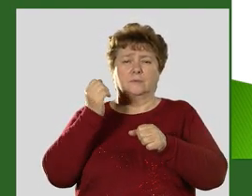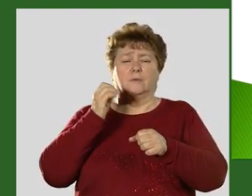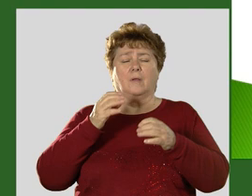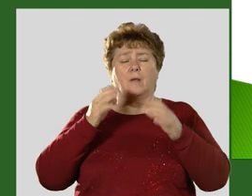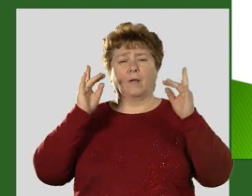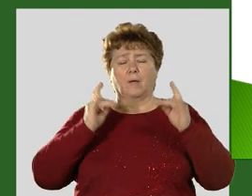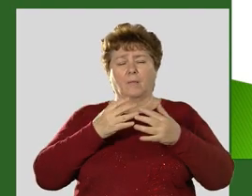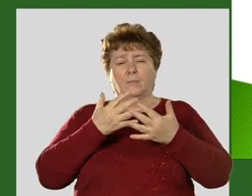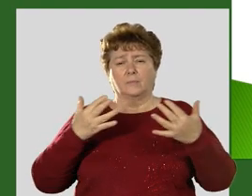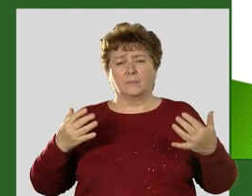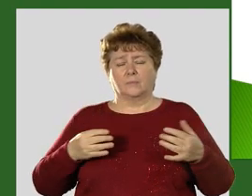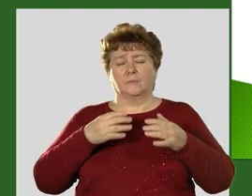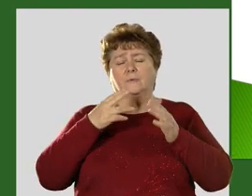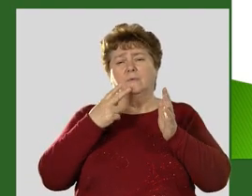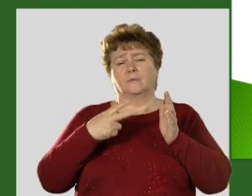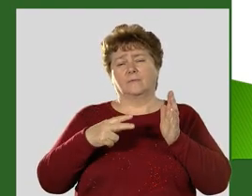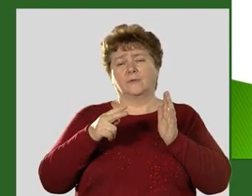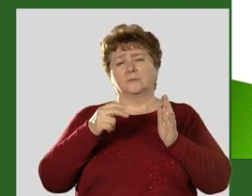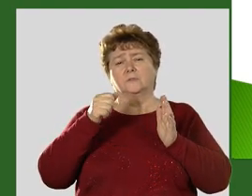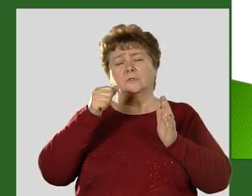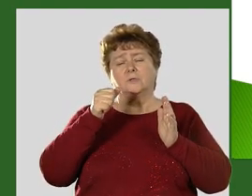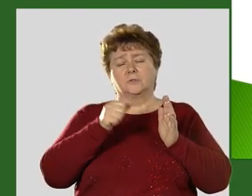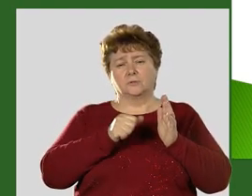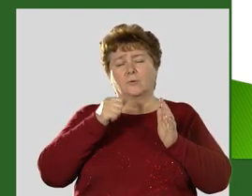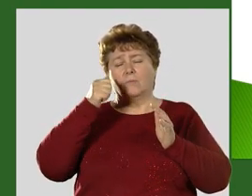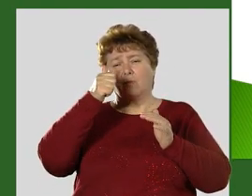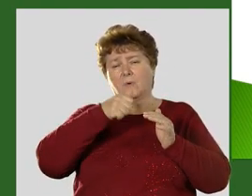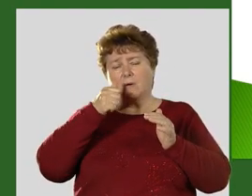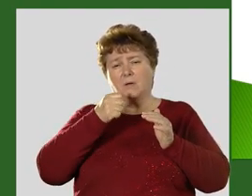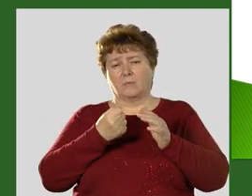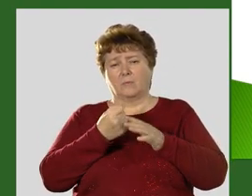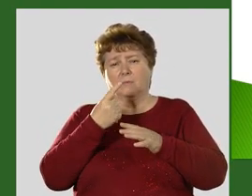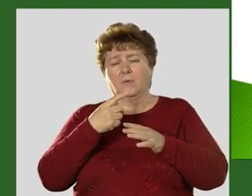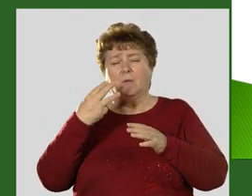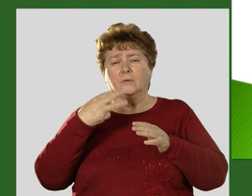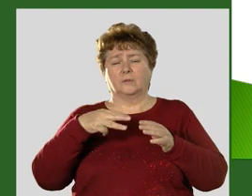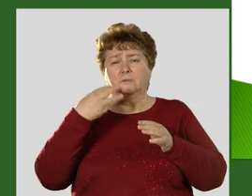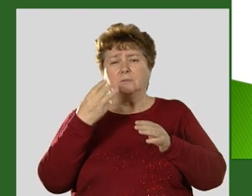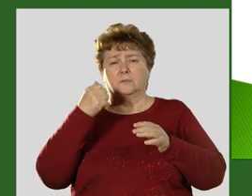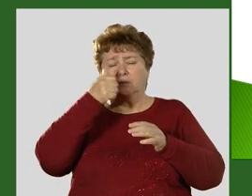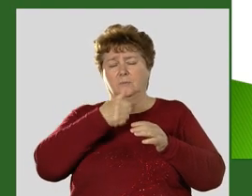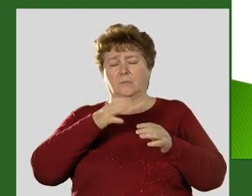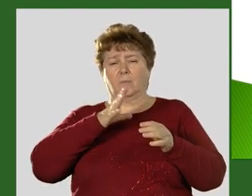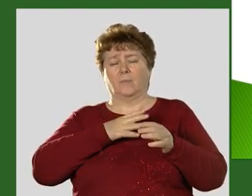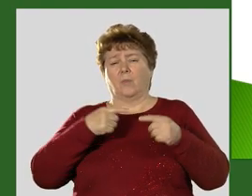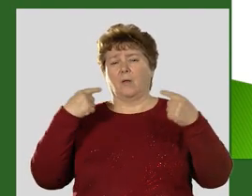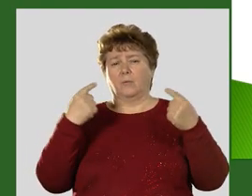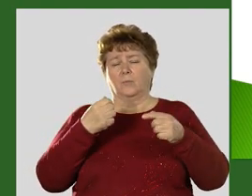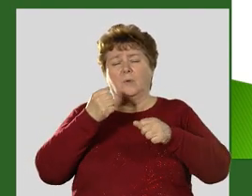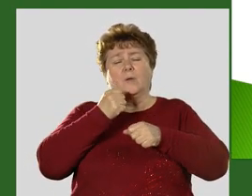мебель, появилось в 1926 году. В 1933 году стало